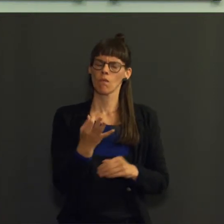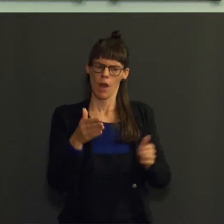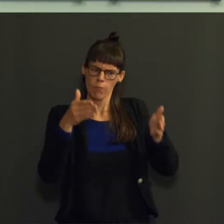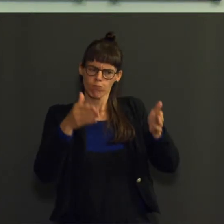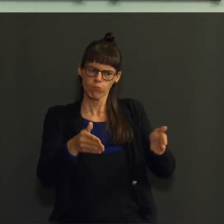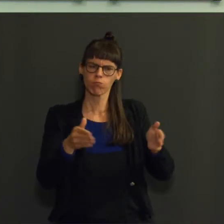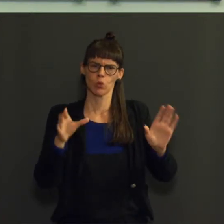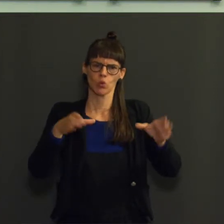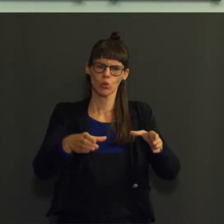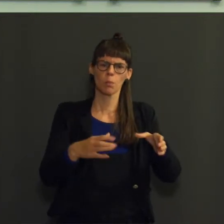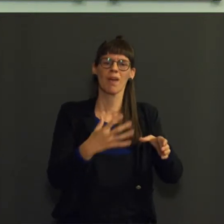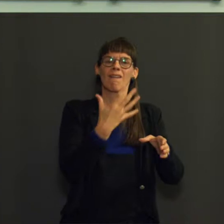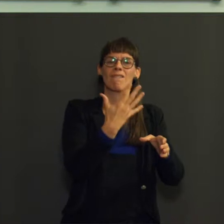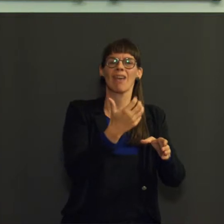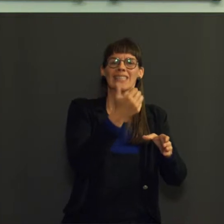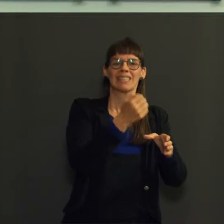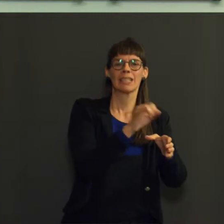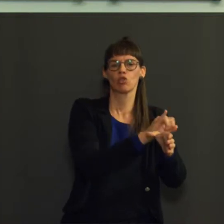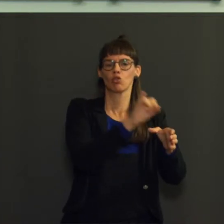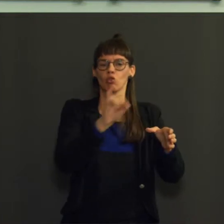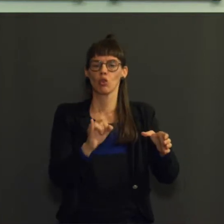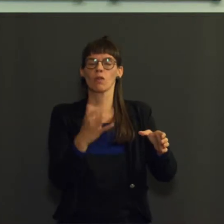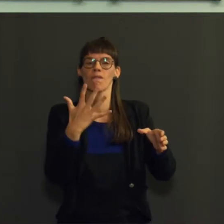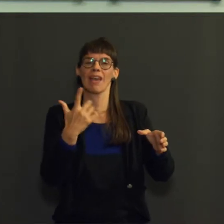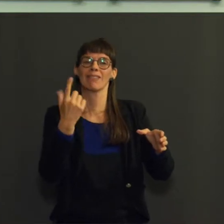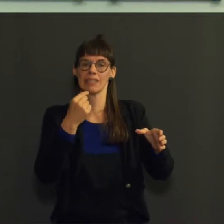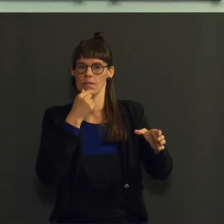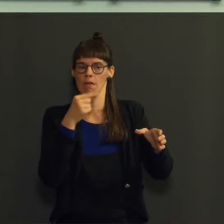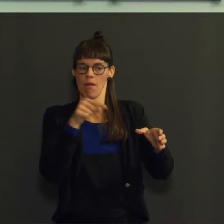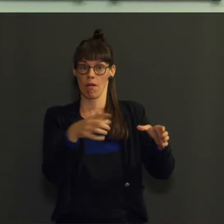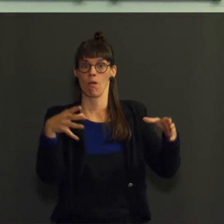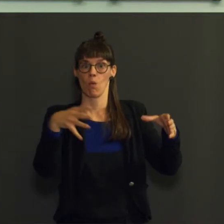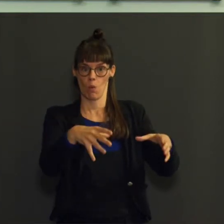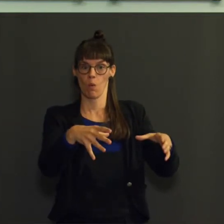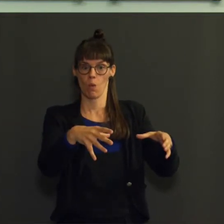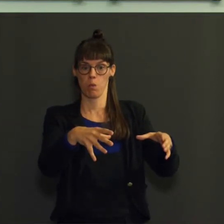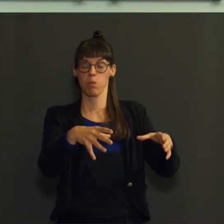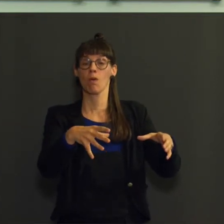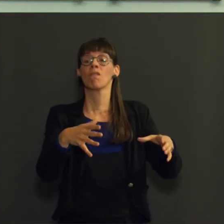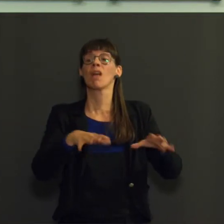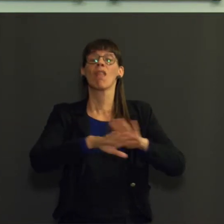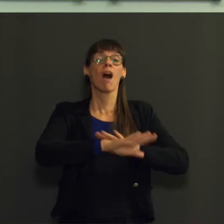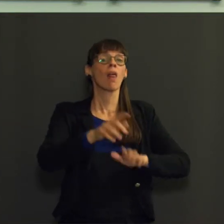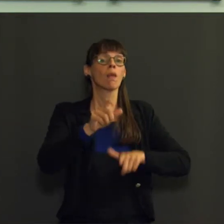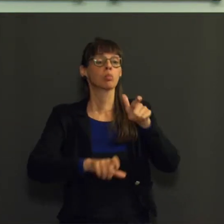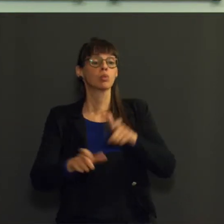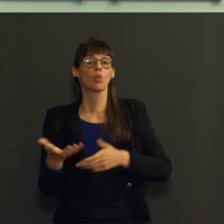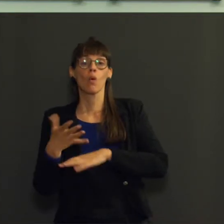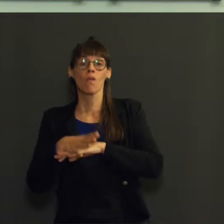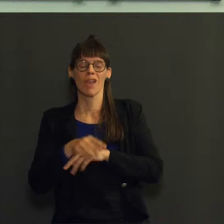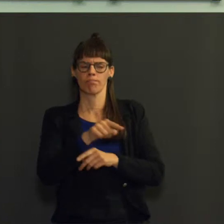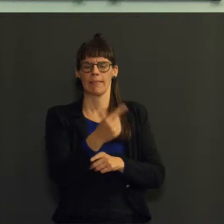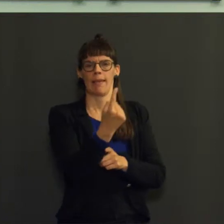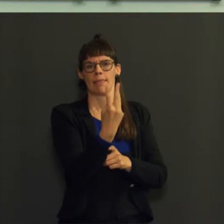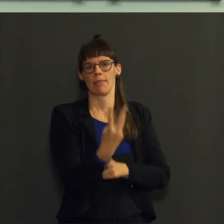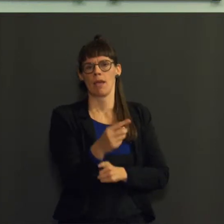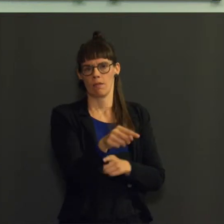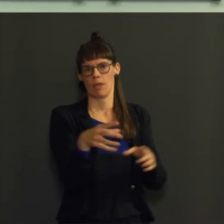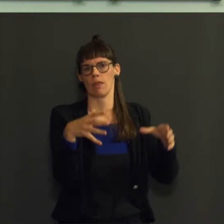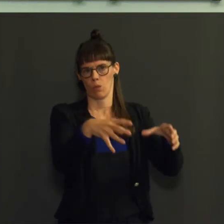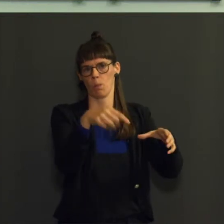categorie tussen 65 en 75 jaar, waar nu ruim een derde van alle overlijdens te betreuren